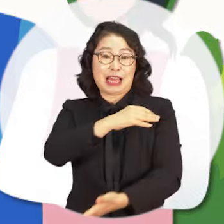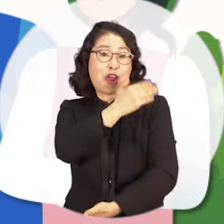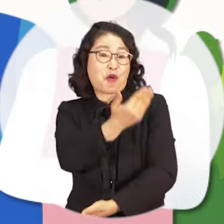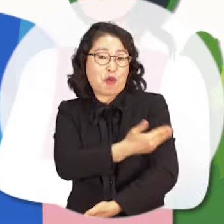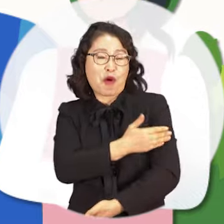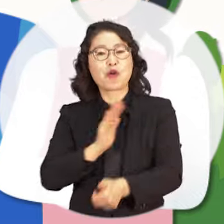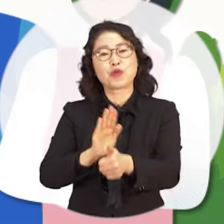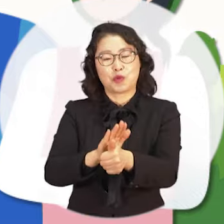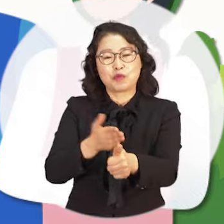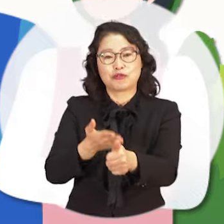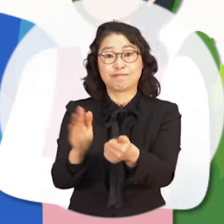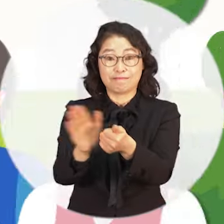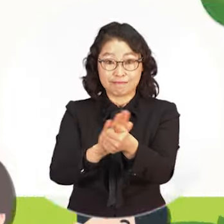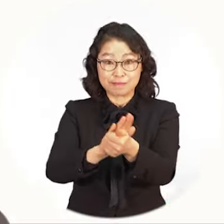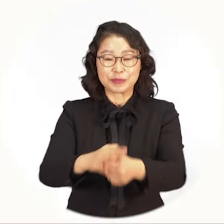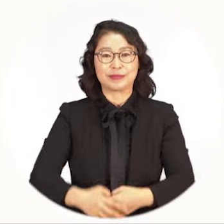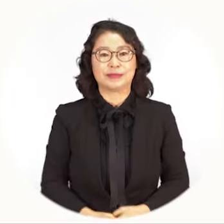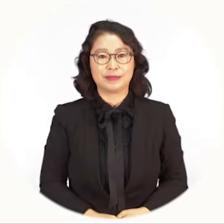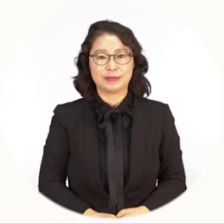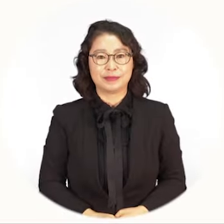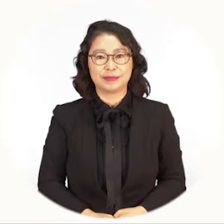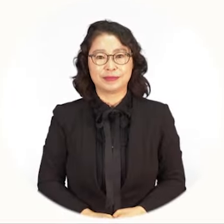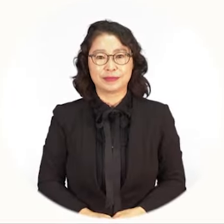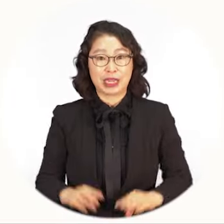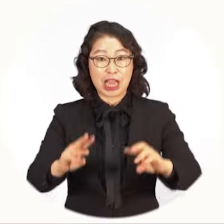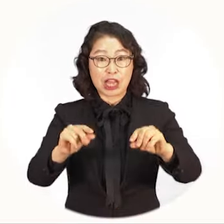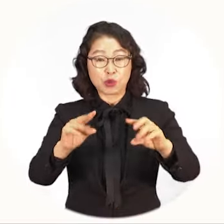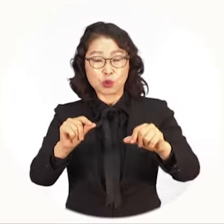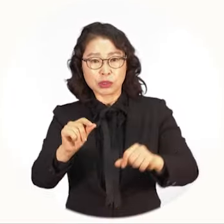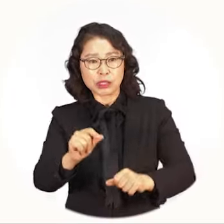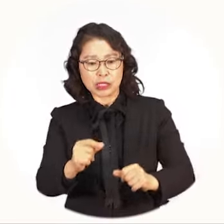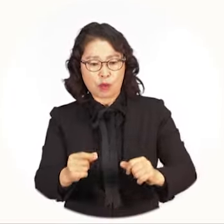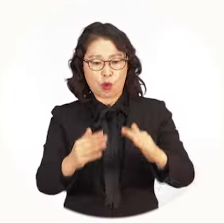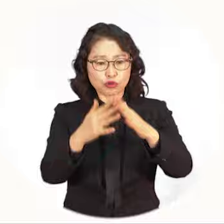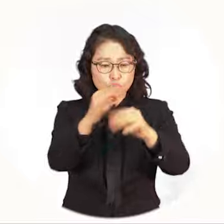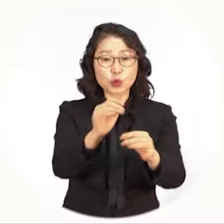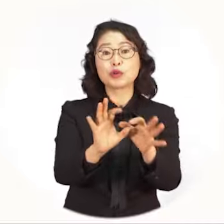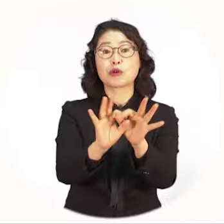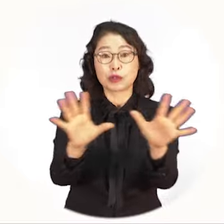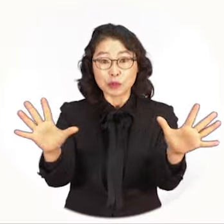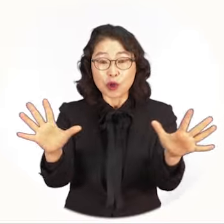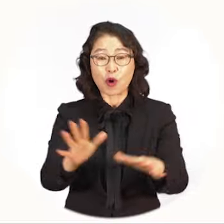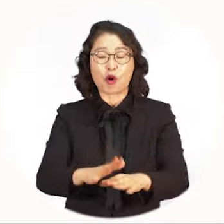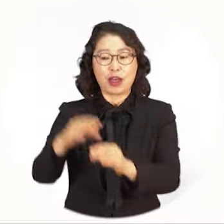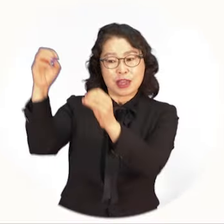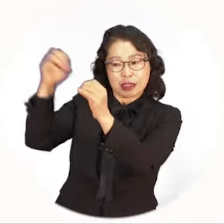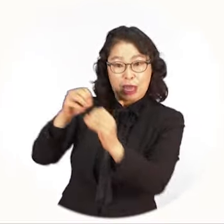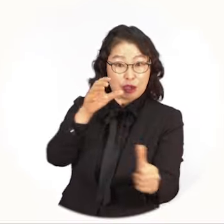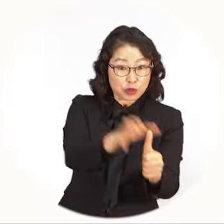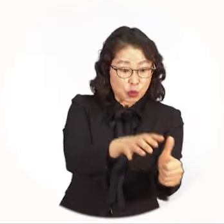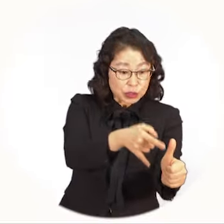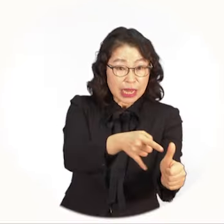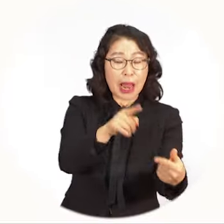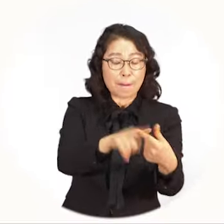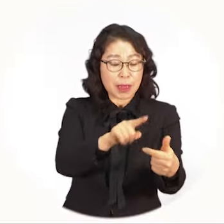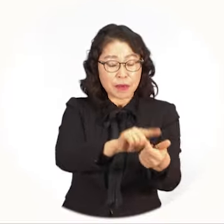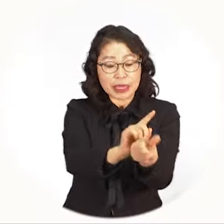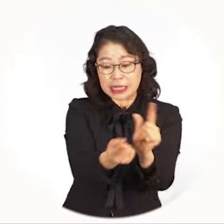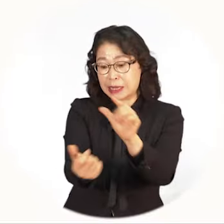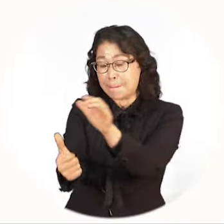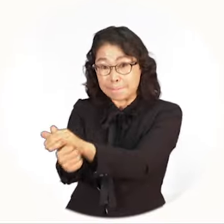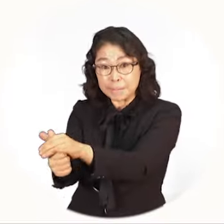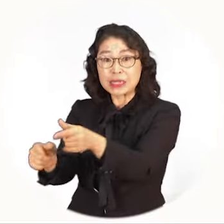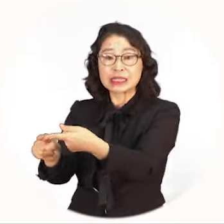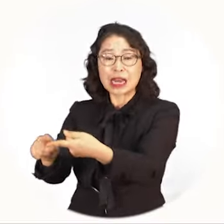행사에 도움을 주는 서비스입니다. 토지 소재지에 관계없이 상속인이나 상속인에게